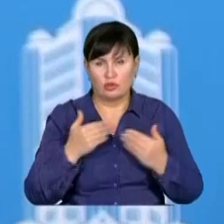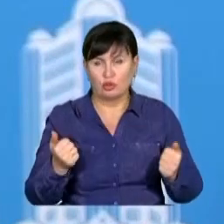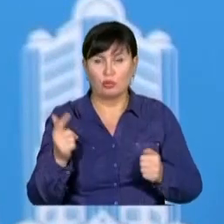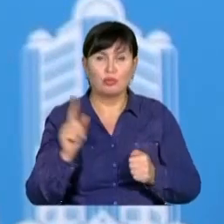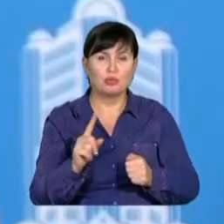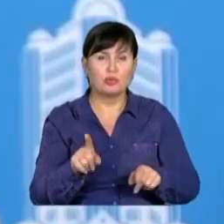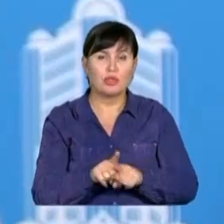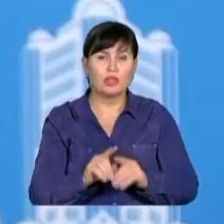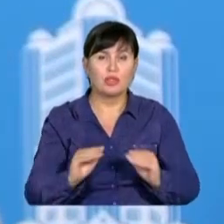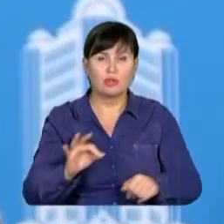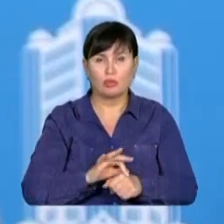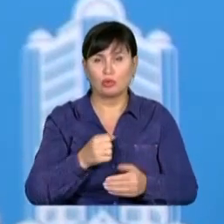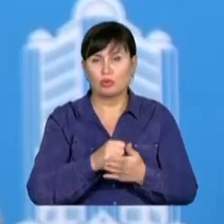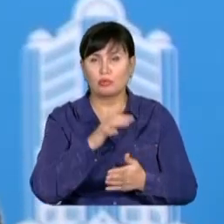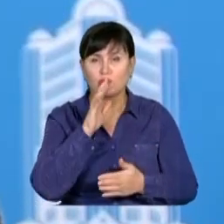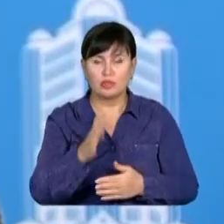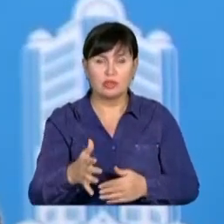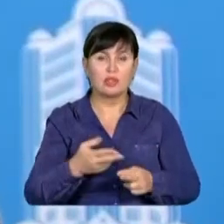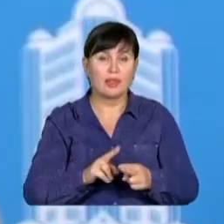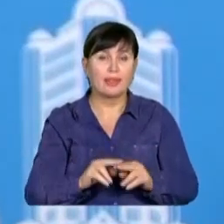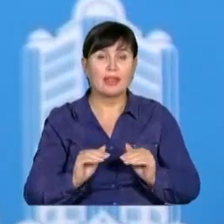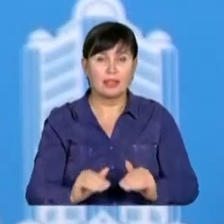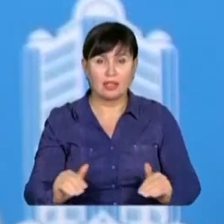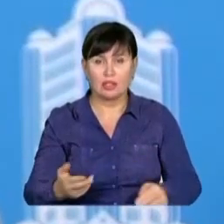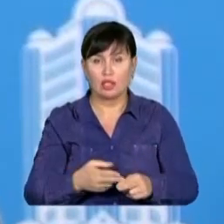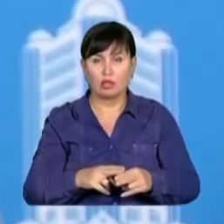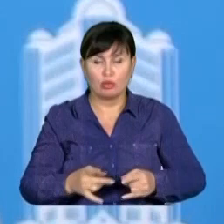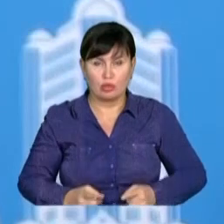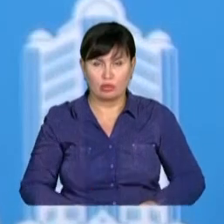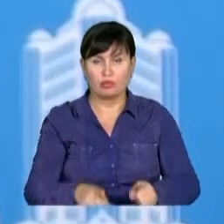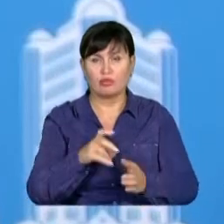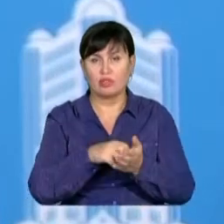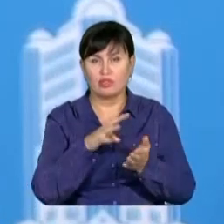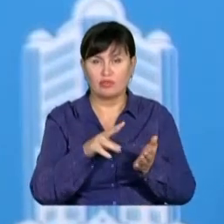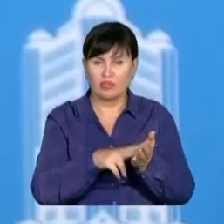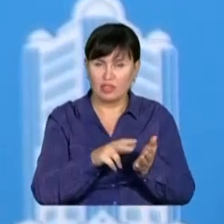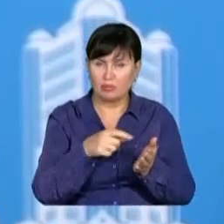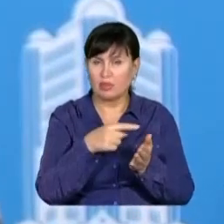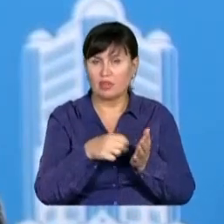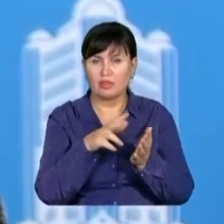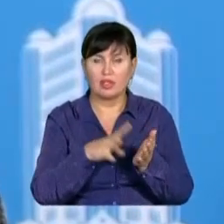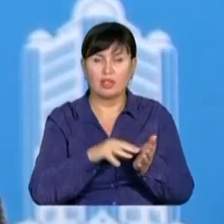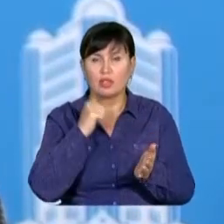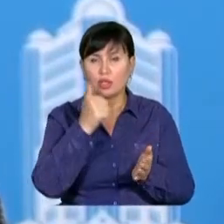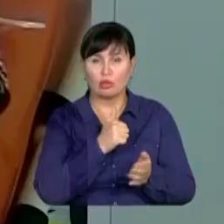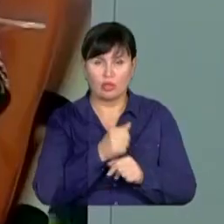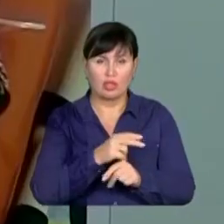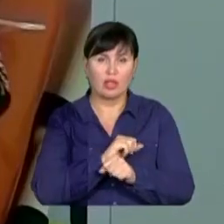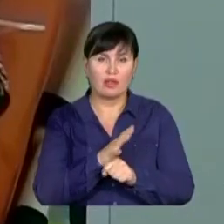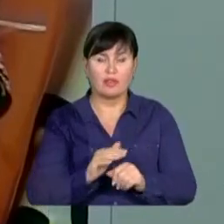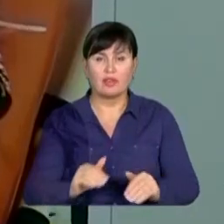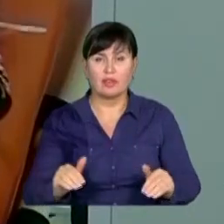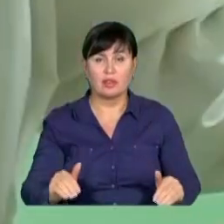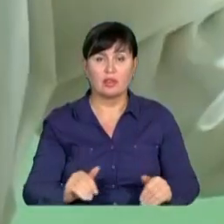по сути-то, и болеют дети до 5 лет? Как раз это дети, которые родились в 19 году, в 18, то есть вот как раз это ковидные дети.